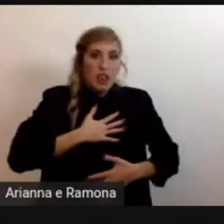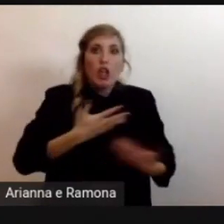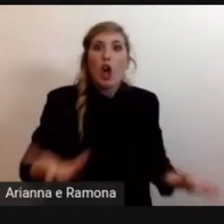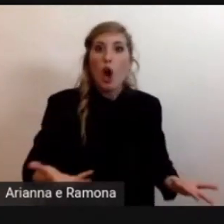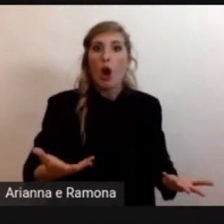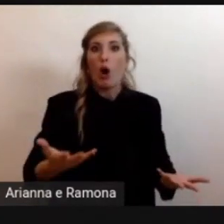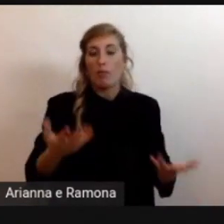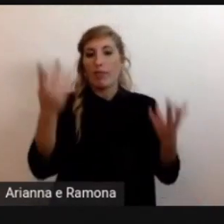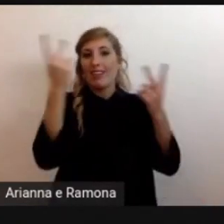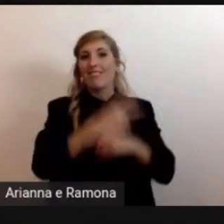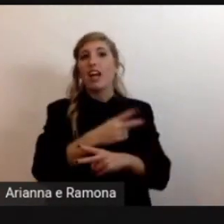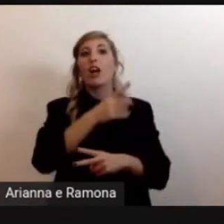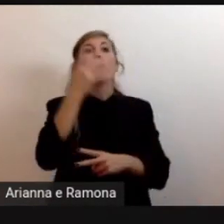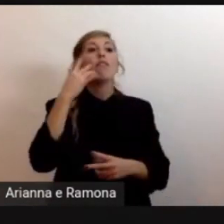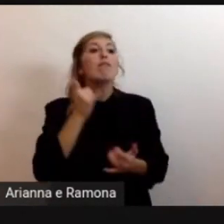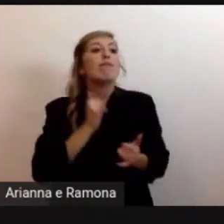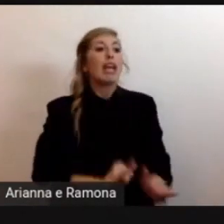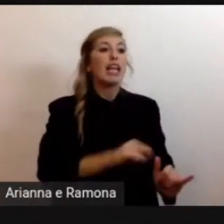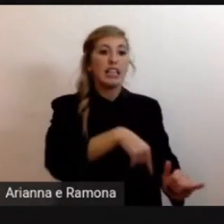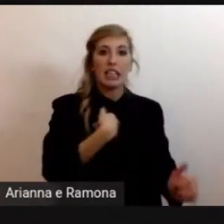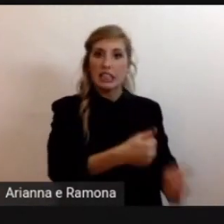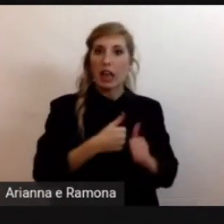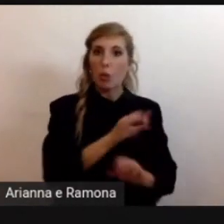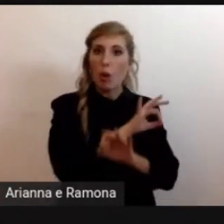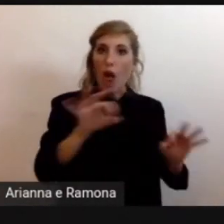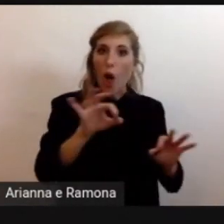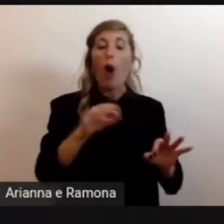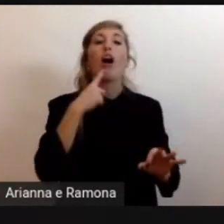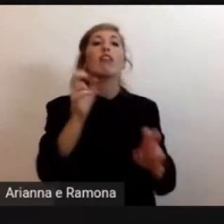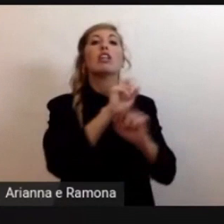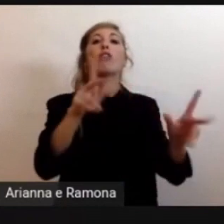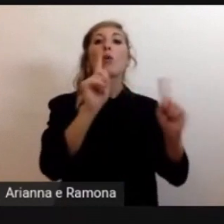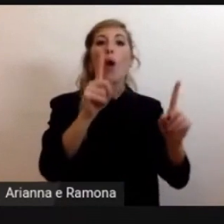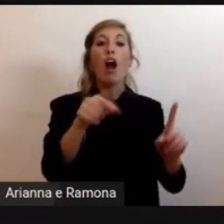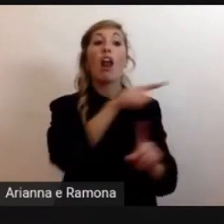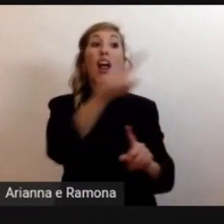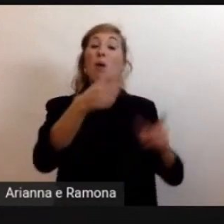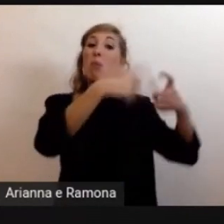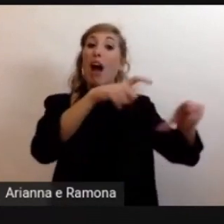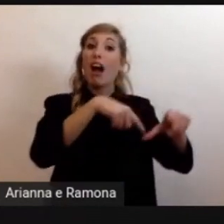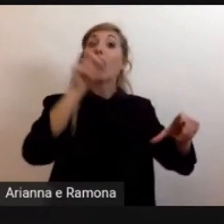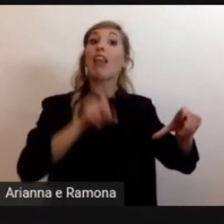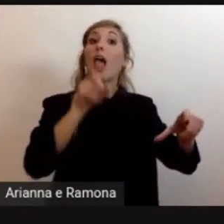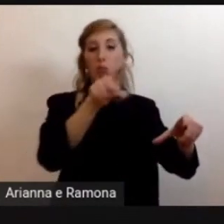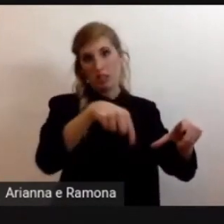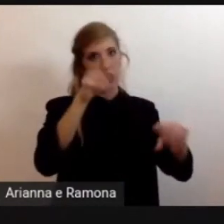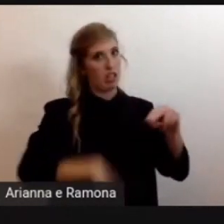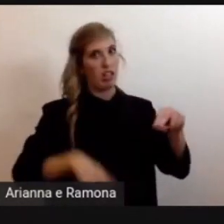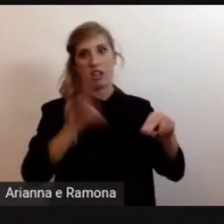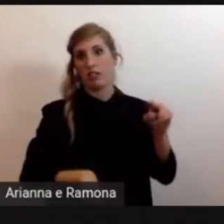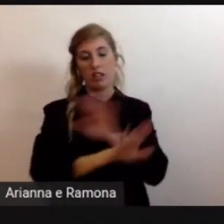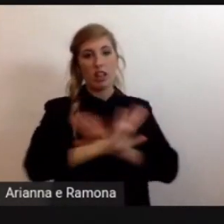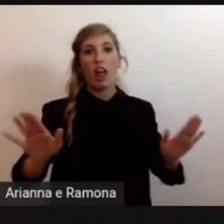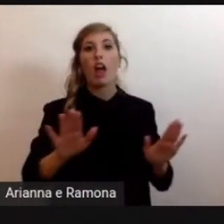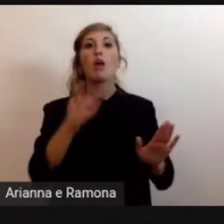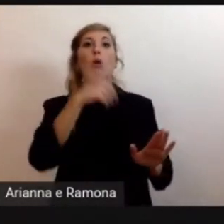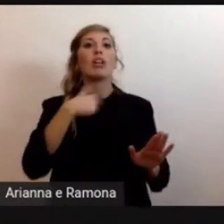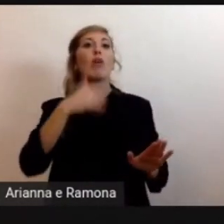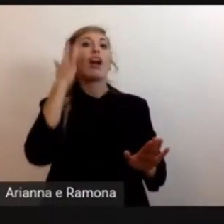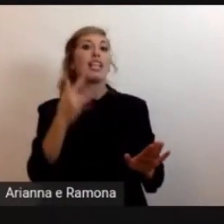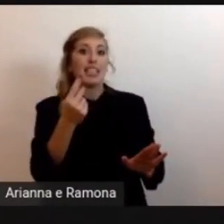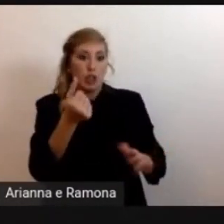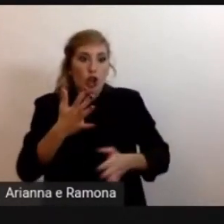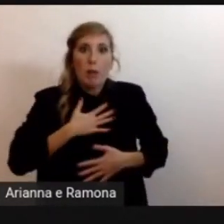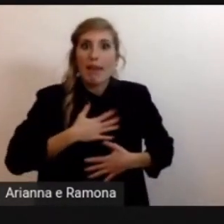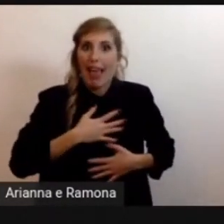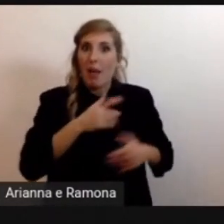figli che non hanno poi seguito non fate mai debiti con le banche per rischiava denaro proprio oggi manager parla di